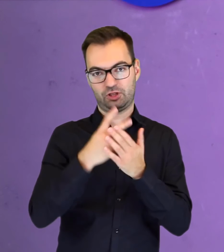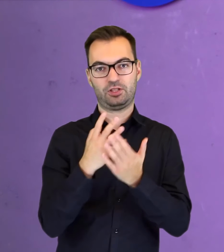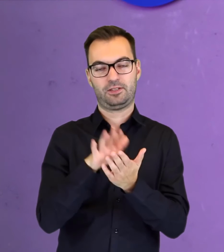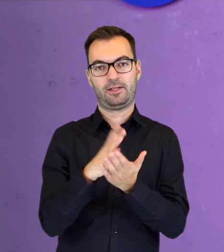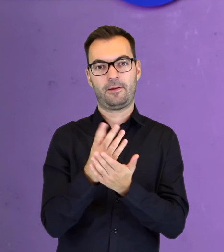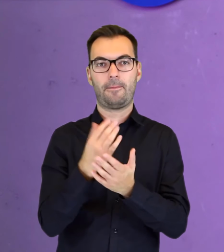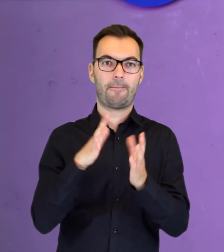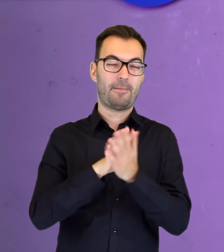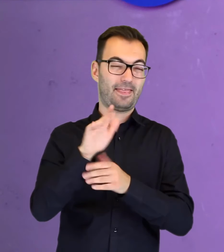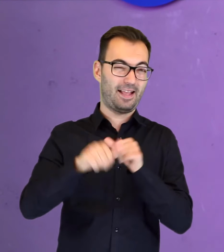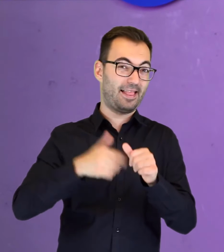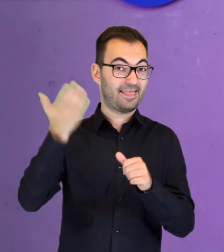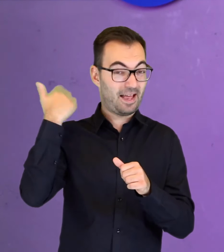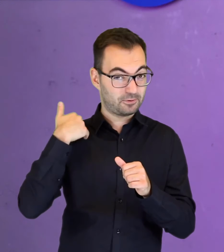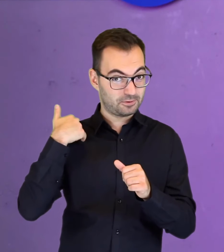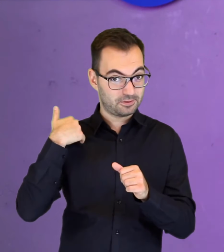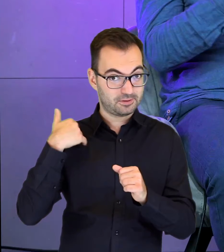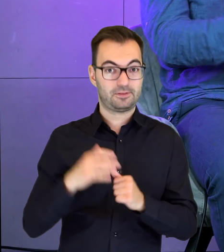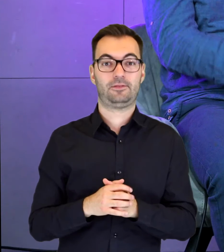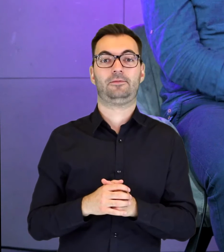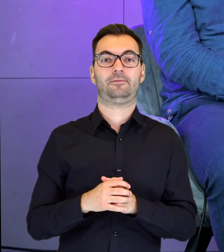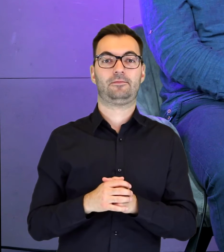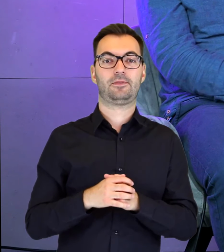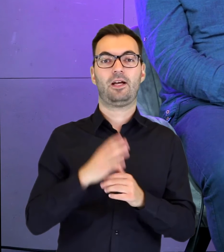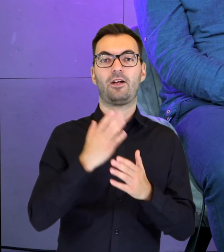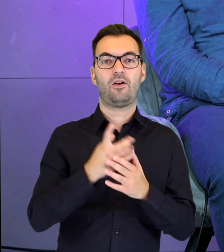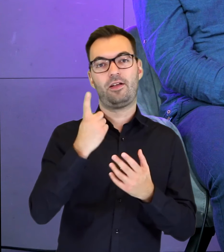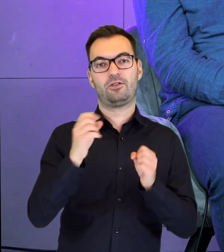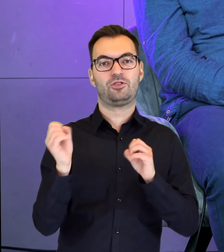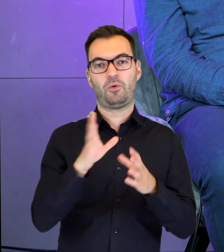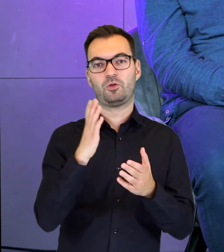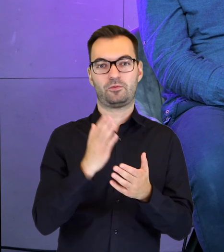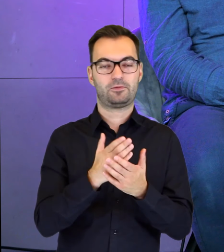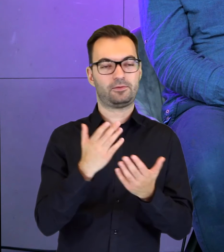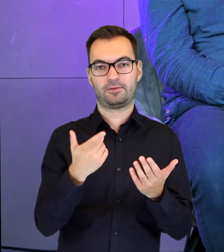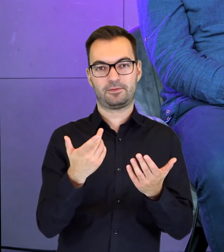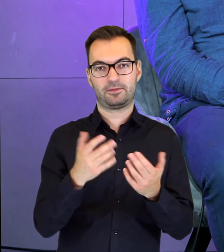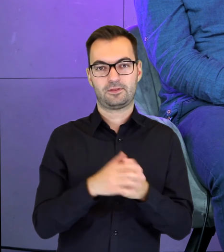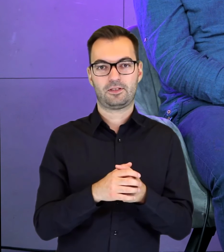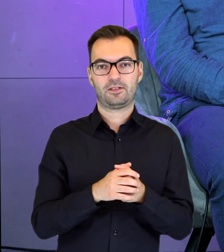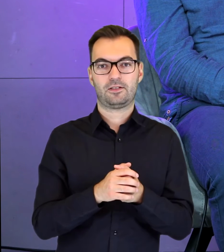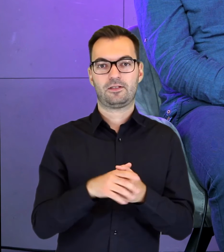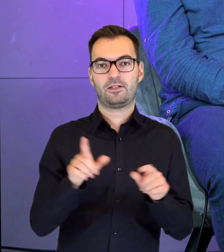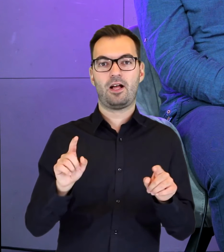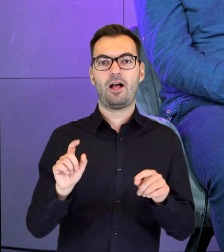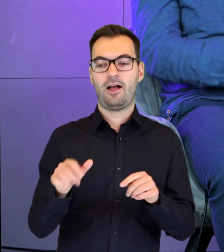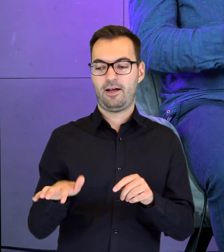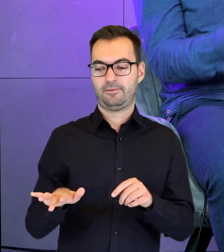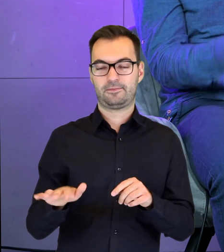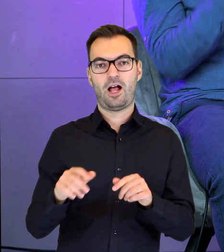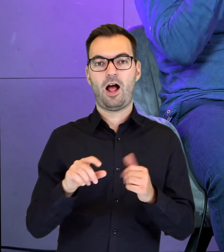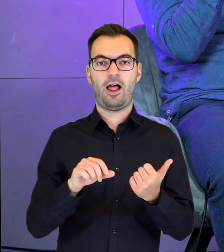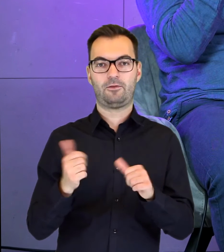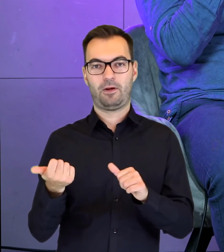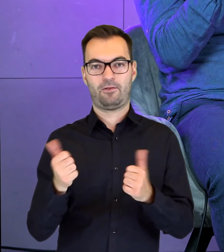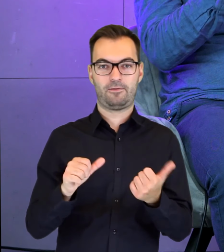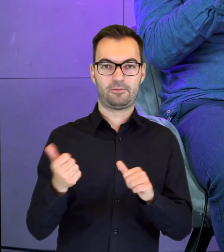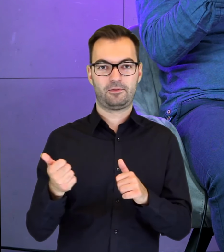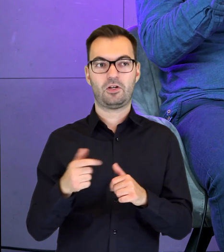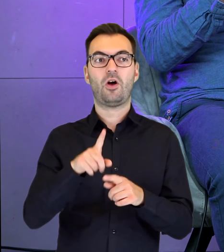uczył Jeżeli to jest osoba która nauczyła się korzystania z czytnika ekranu 15 lat temu i jedynym sposobem